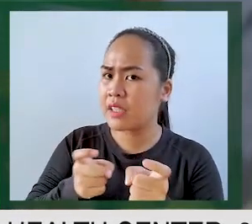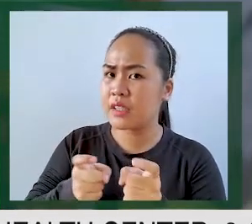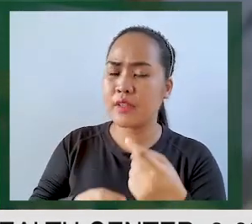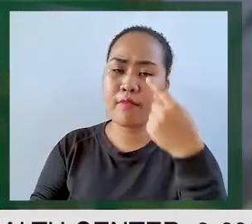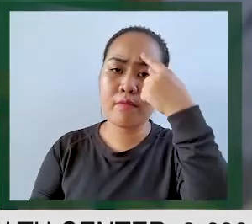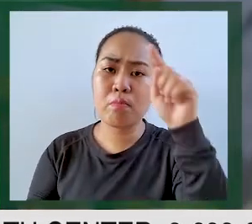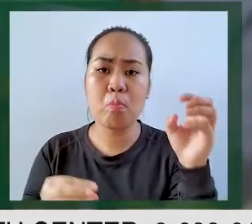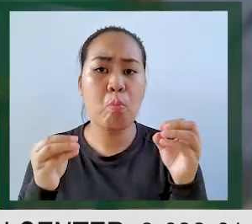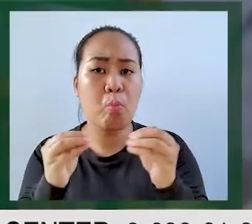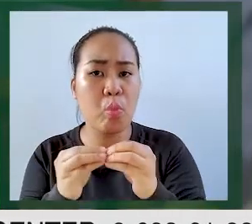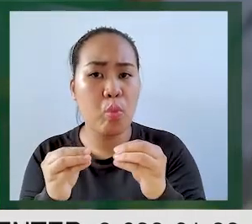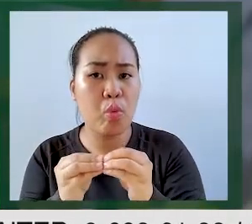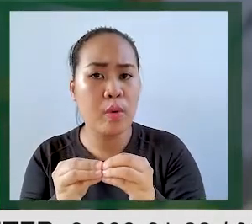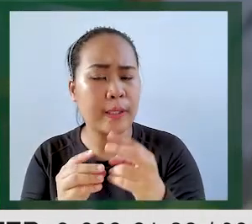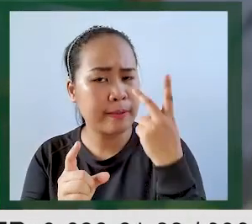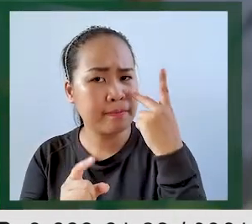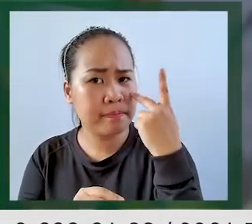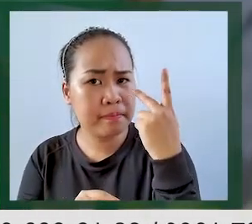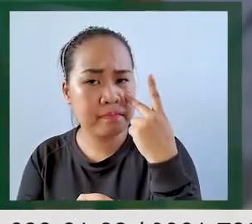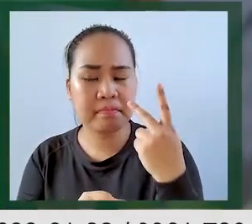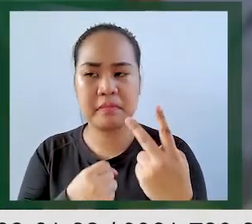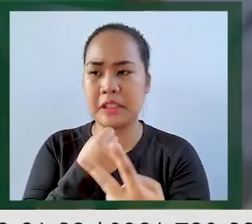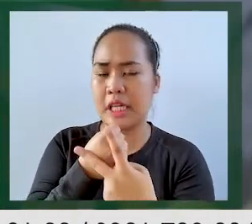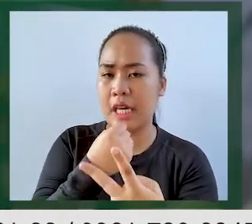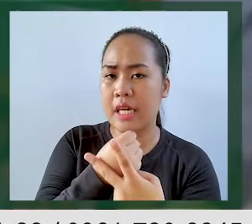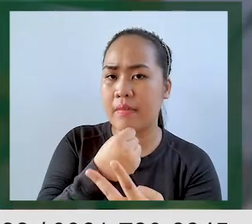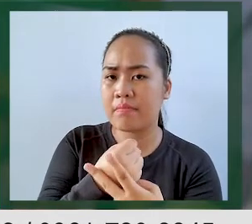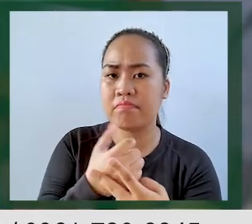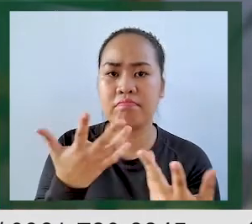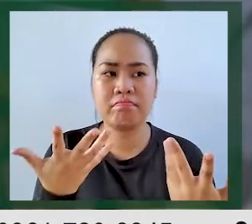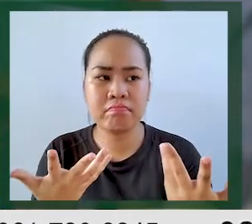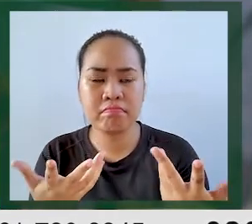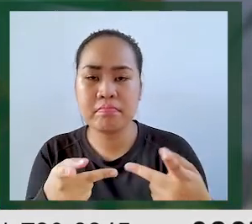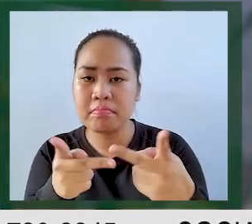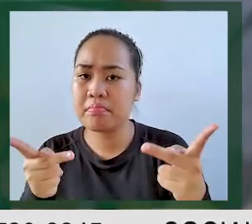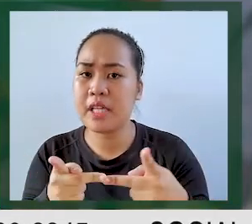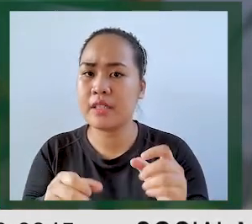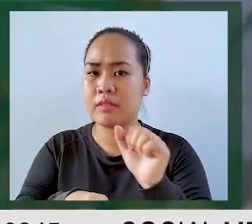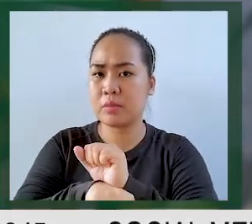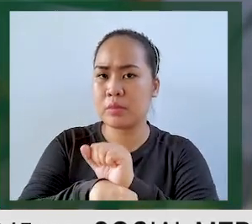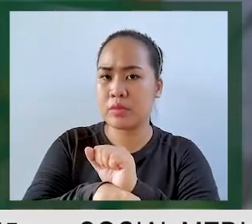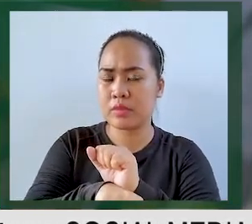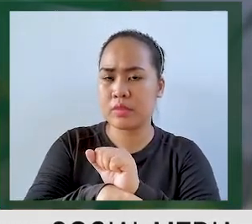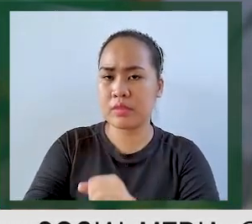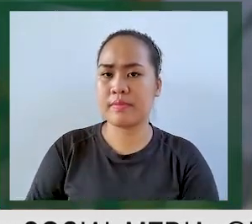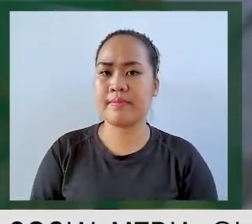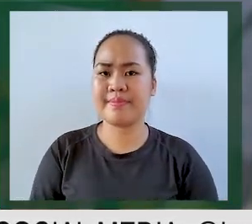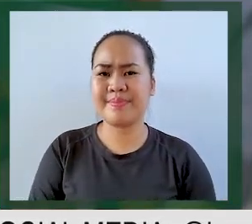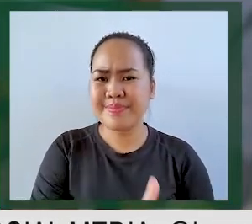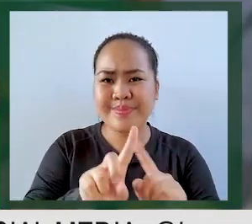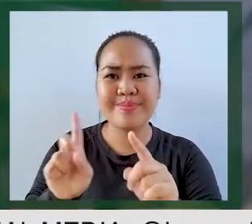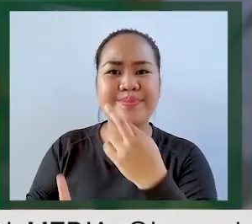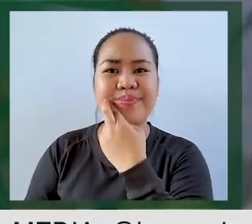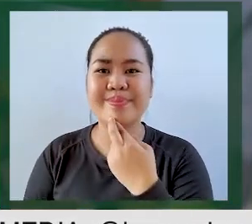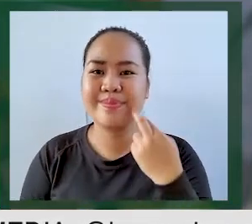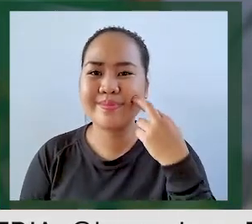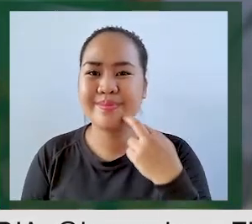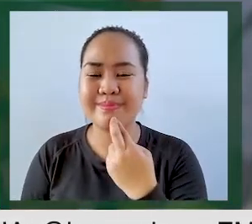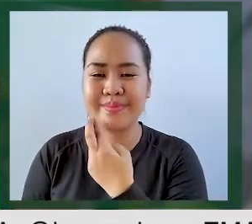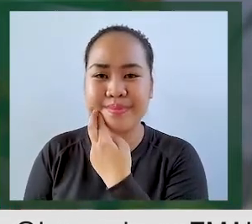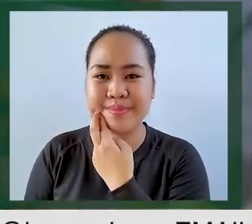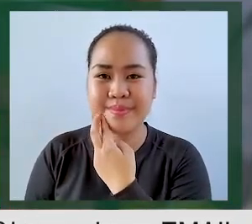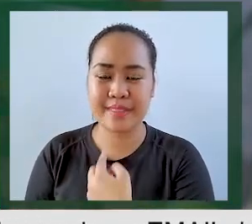believe naman ako sa kanila dahil most are really compliant, no. at nasusunod yung mga